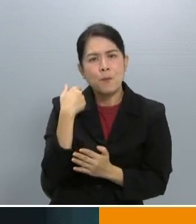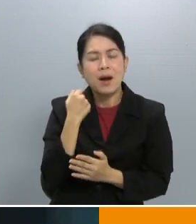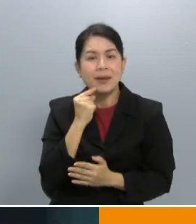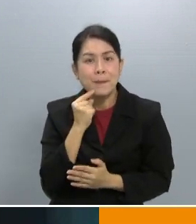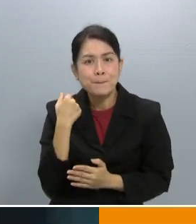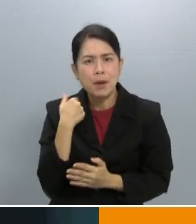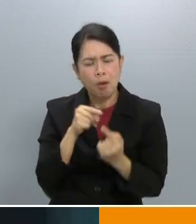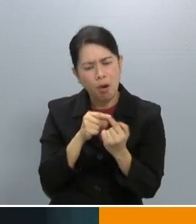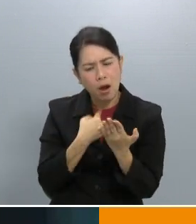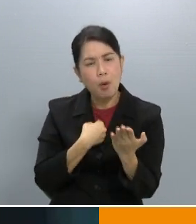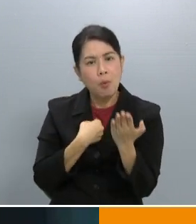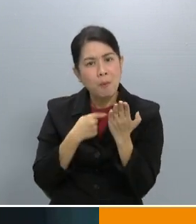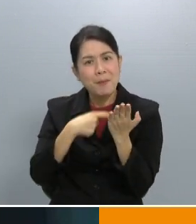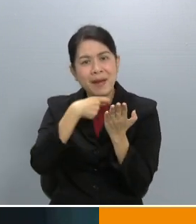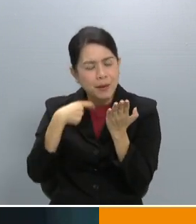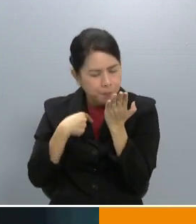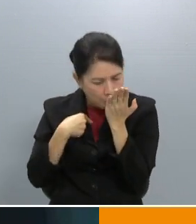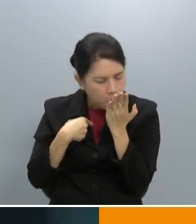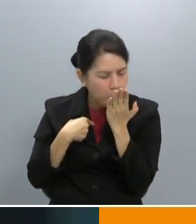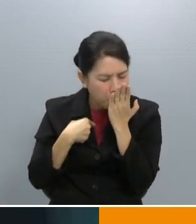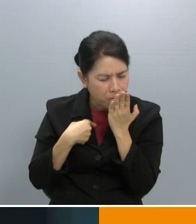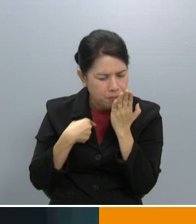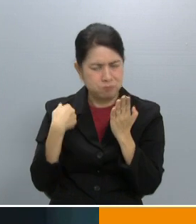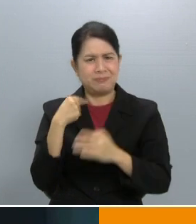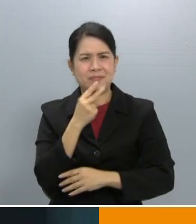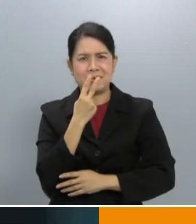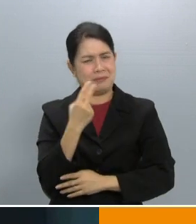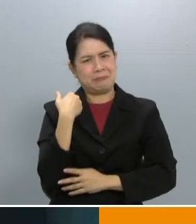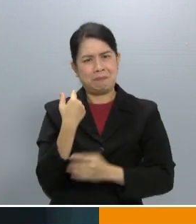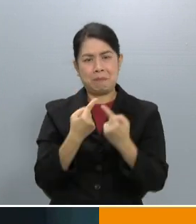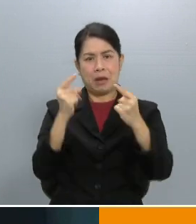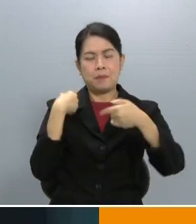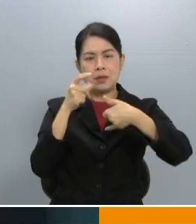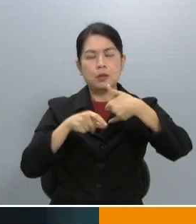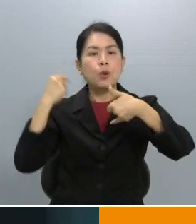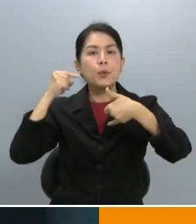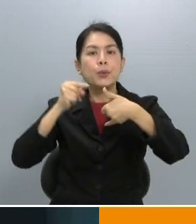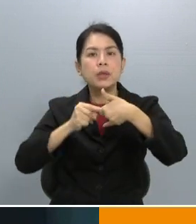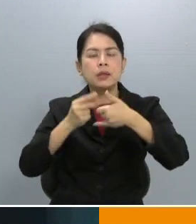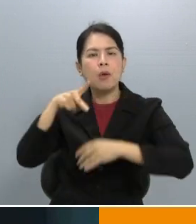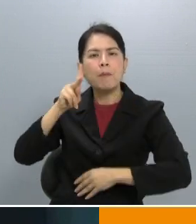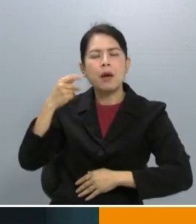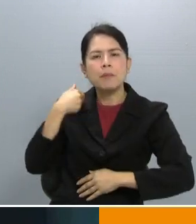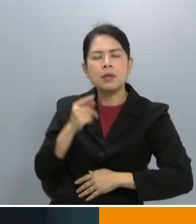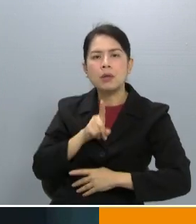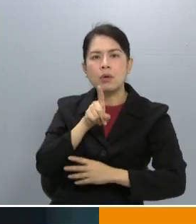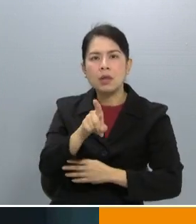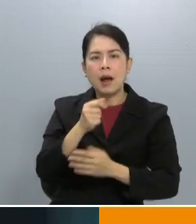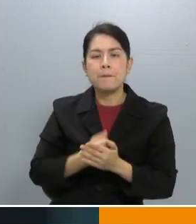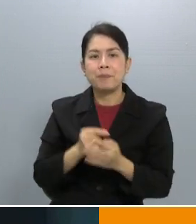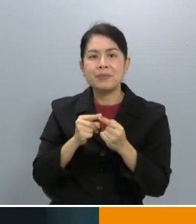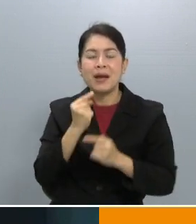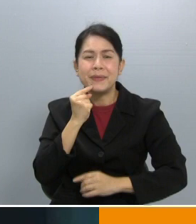บ่ายตอนนั้นตัวเธอนั่งอยู่ในร้านนะคะแล้วก็มีหญิงวัยกลางคนเดินมาขอซื้อปลาหมึกแห้งก็ถามว่าเค็มมยเธอก็ตอบว่าไม่ค่อย